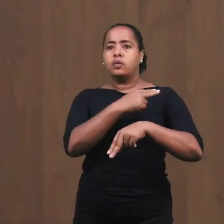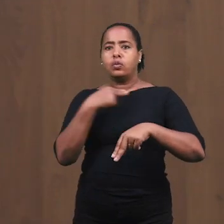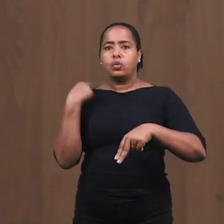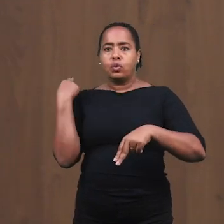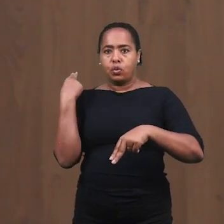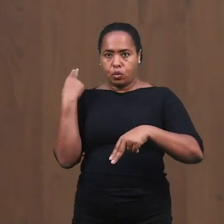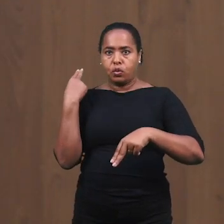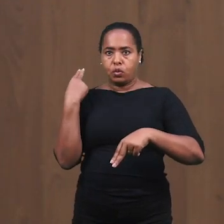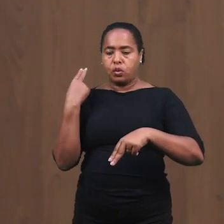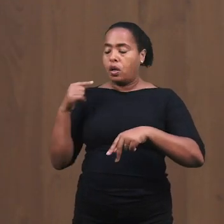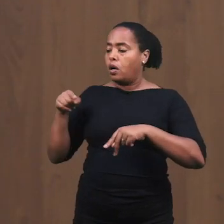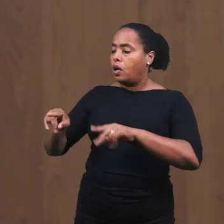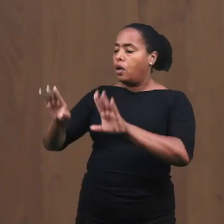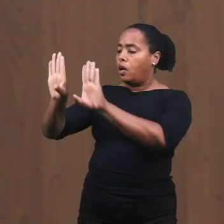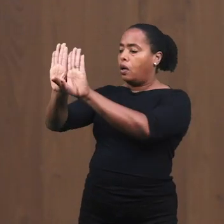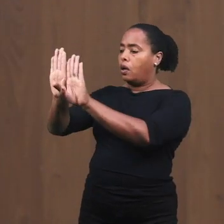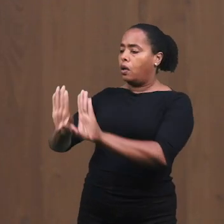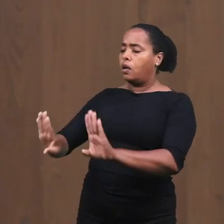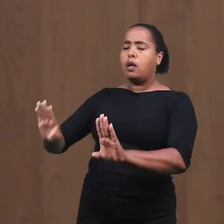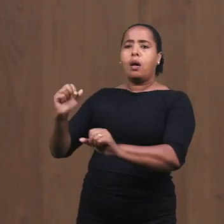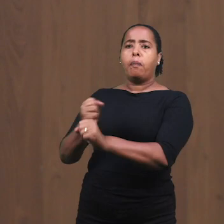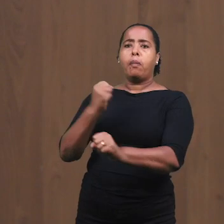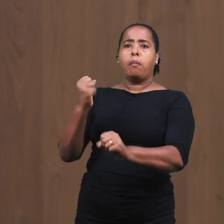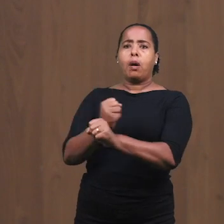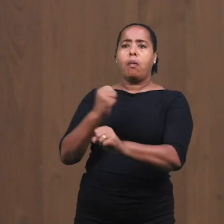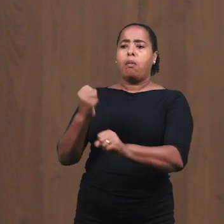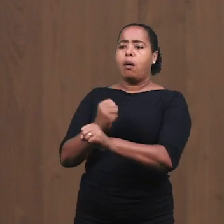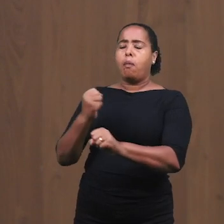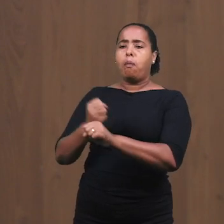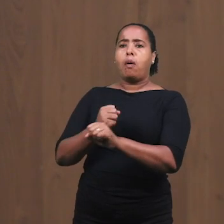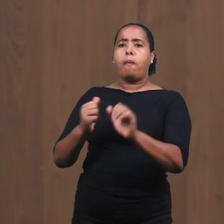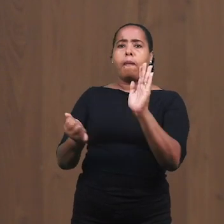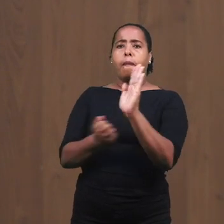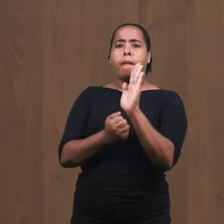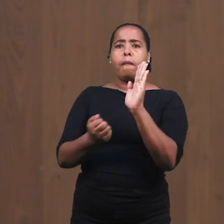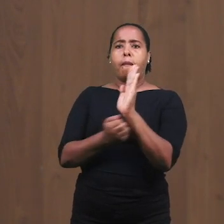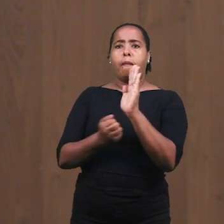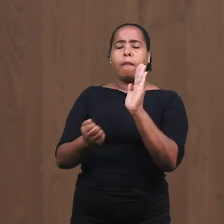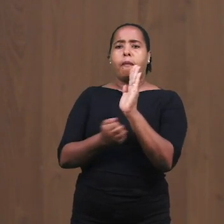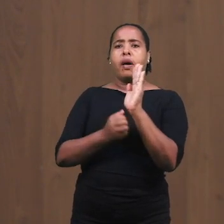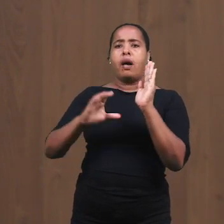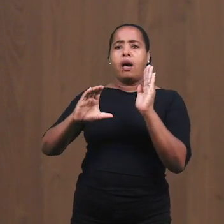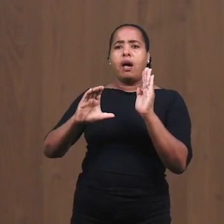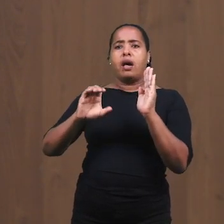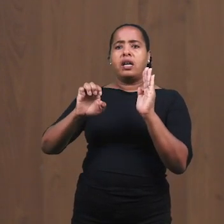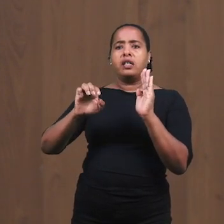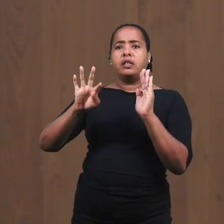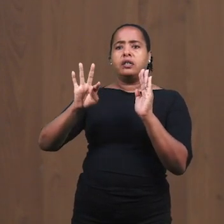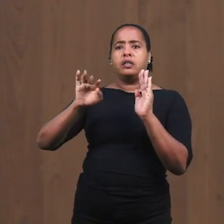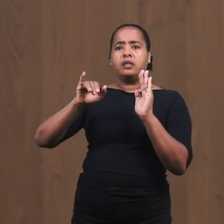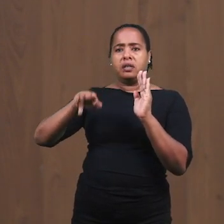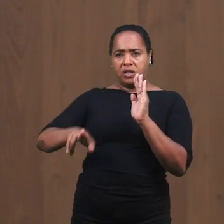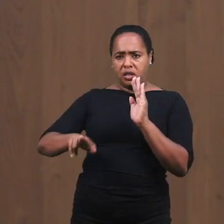находился жертвенник всесожжения. Он был сделан из дерева ситим.